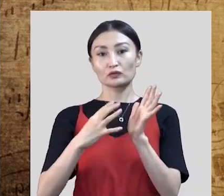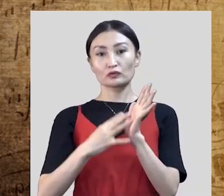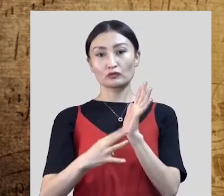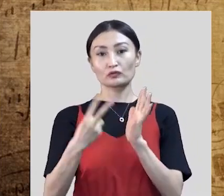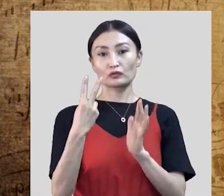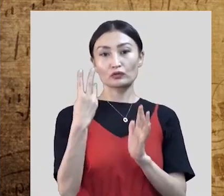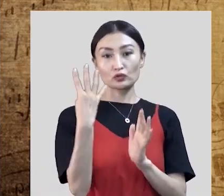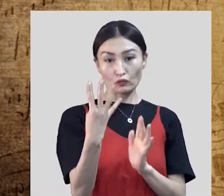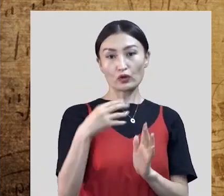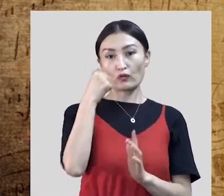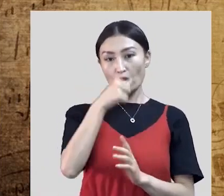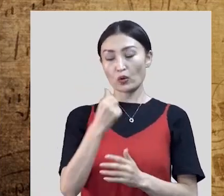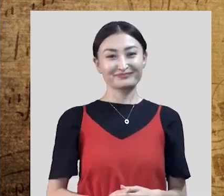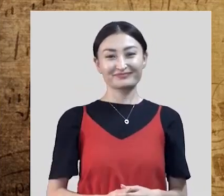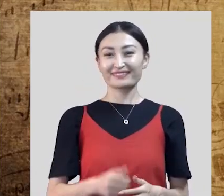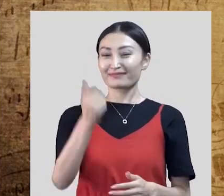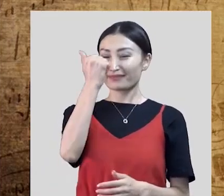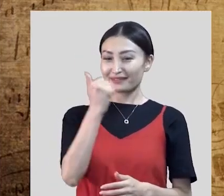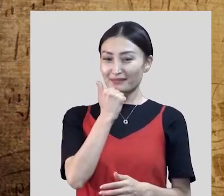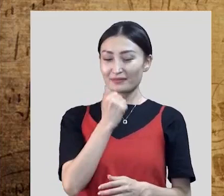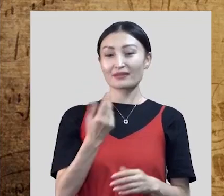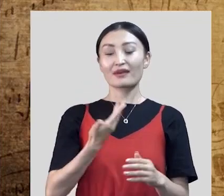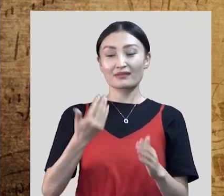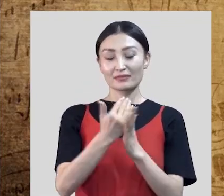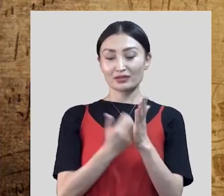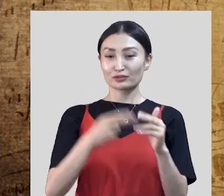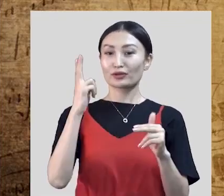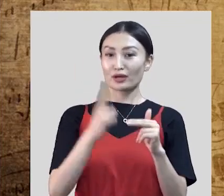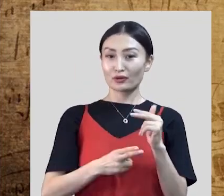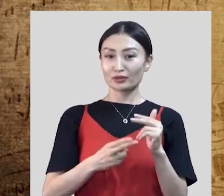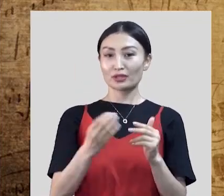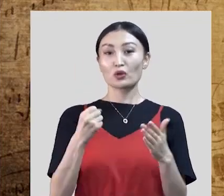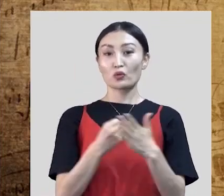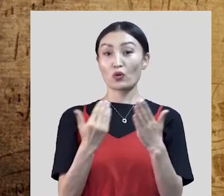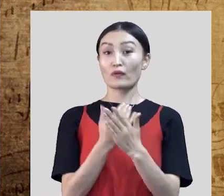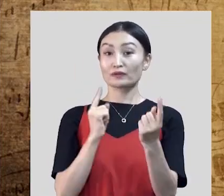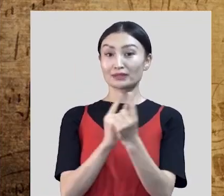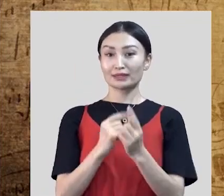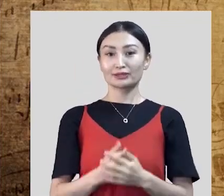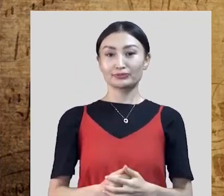января 1994 года. Спасибо. На этом наш урок окончен. До новых встреч.